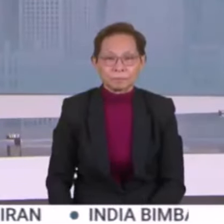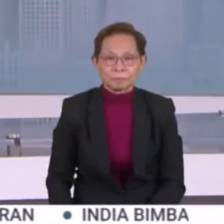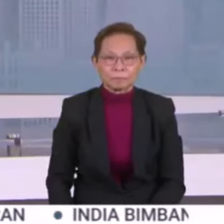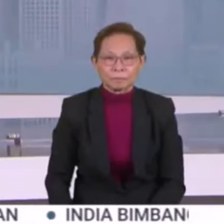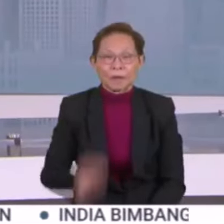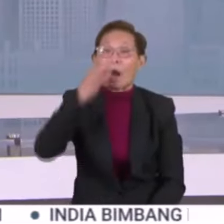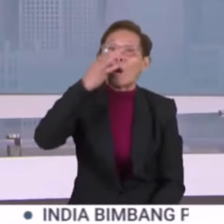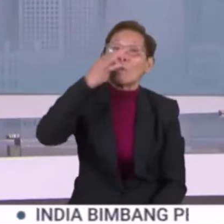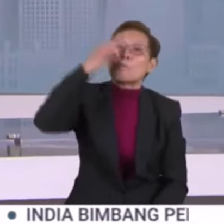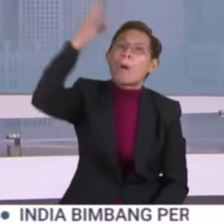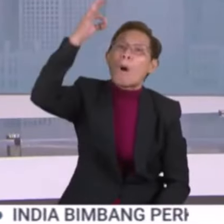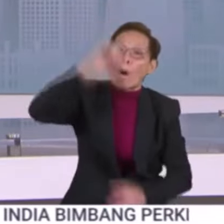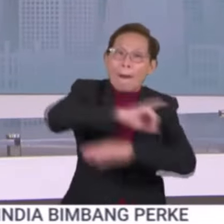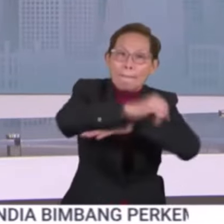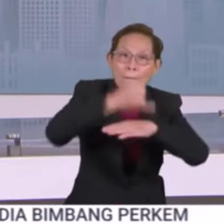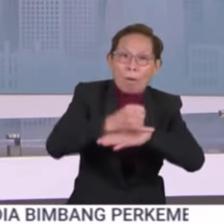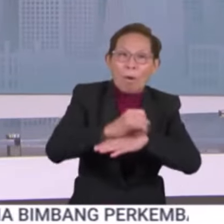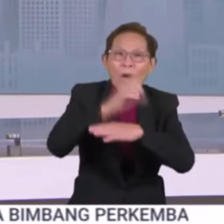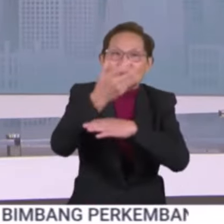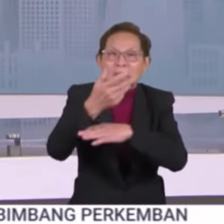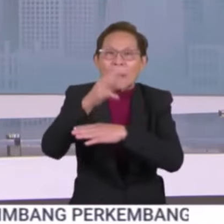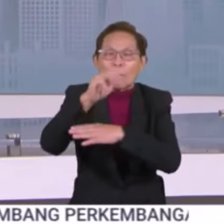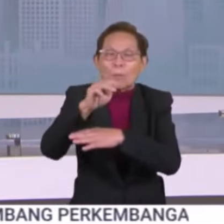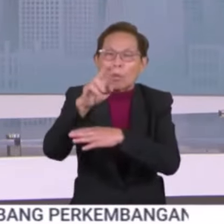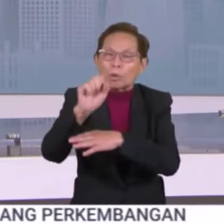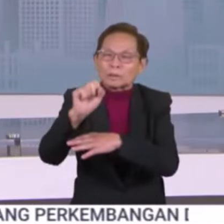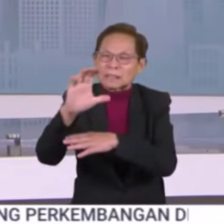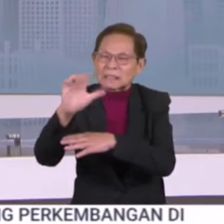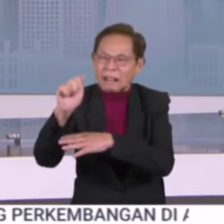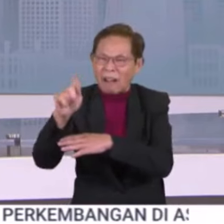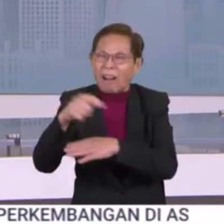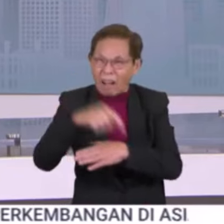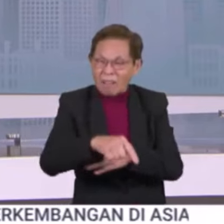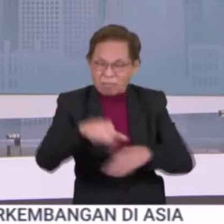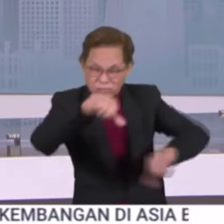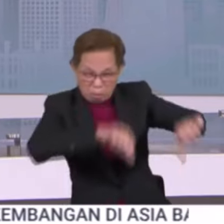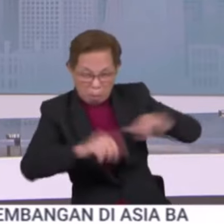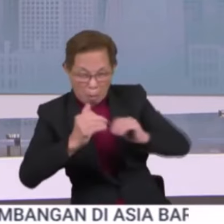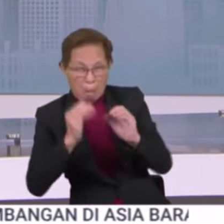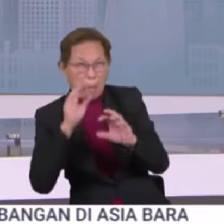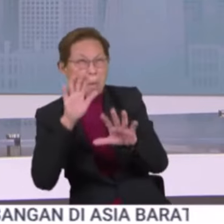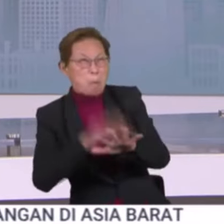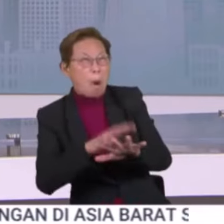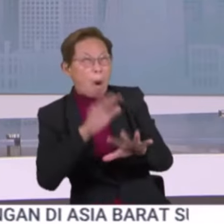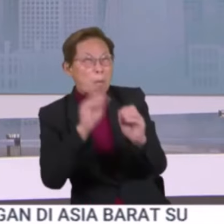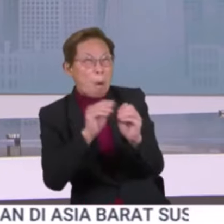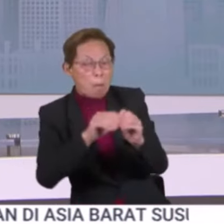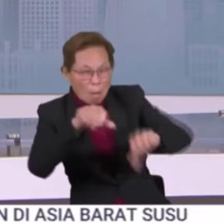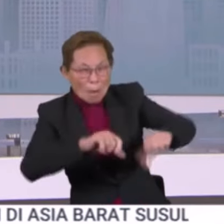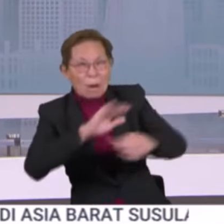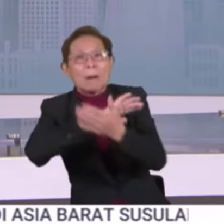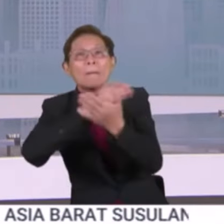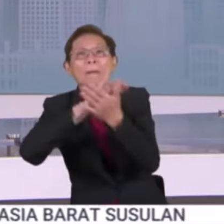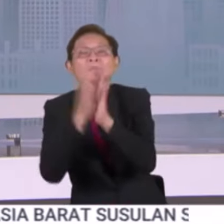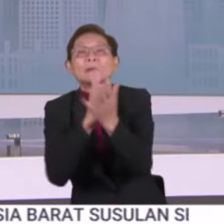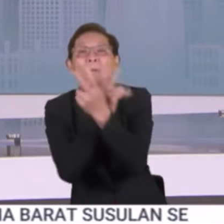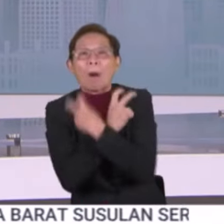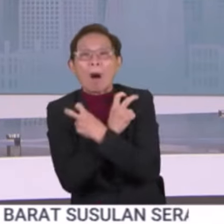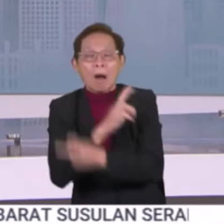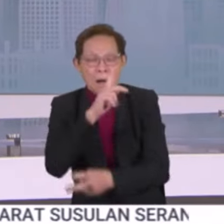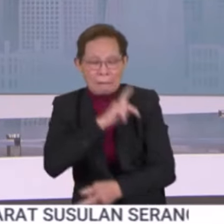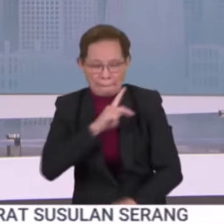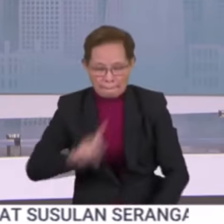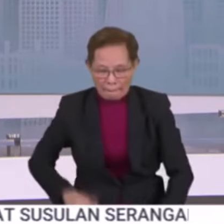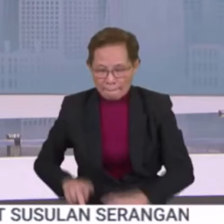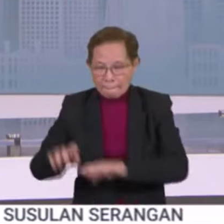Susulan dakwaan anggur import jenis Shine Muscat mengandungi bahan kimia berlebihan sehingga mengakibatkan keracunan, Kementerian Pertanian